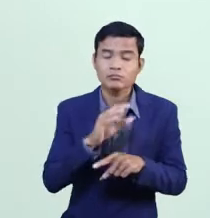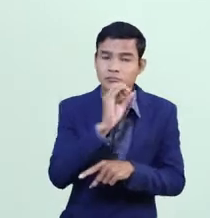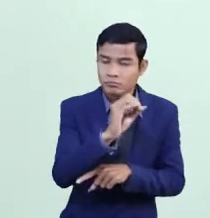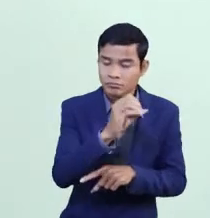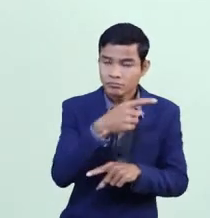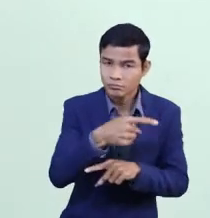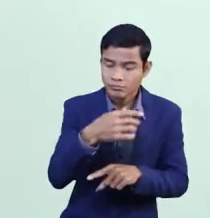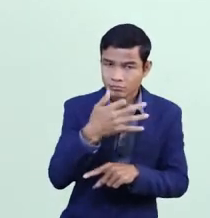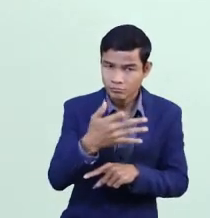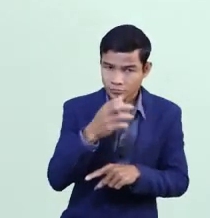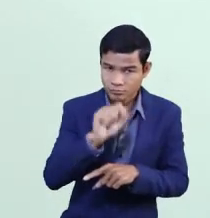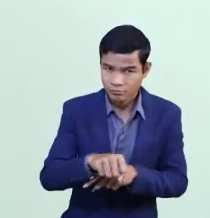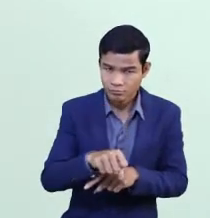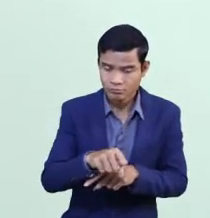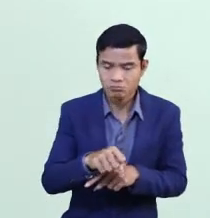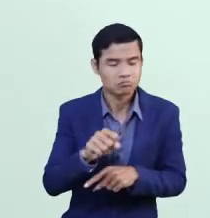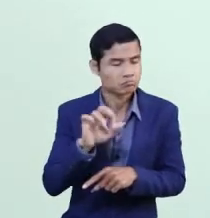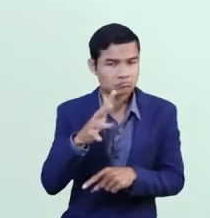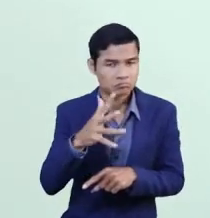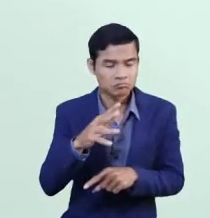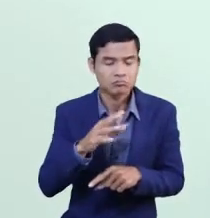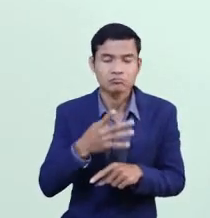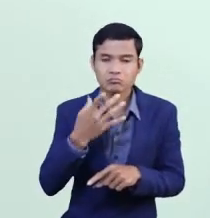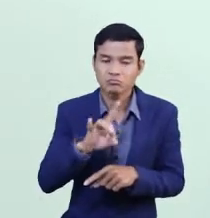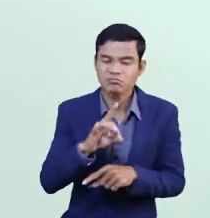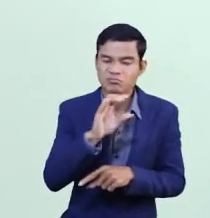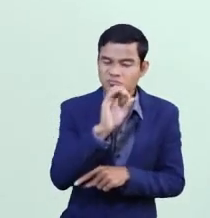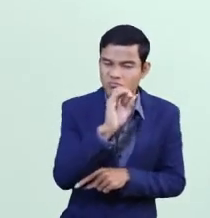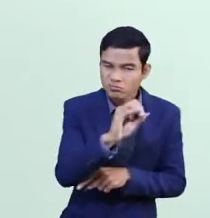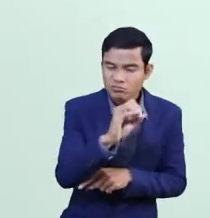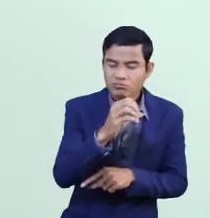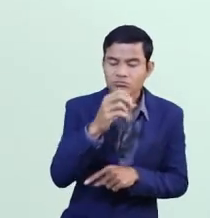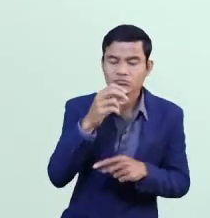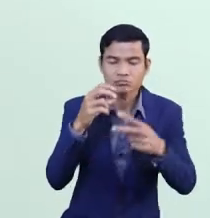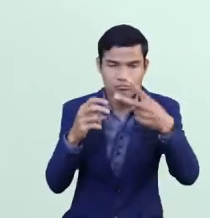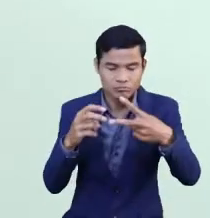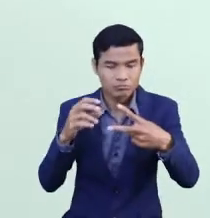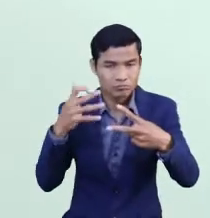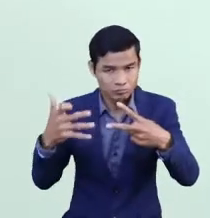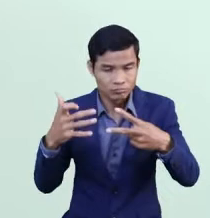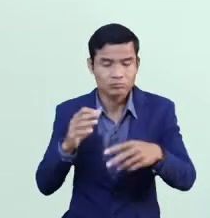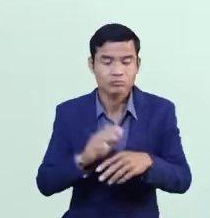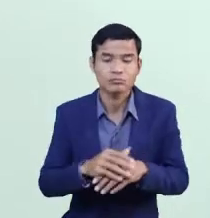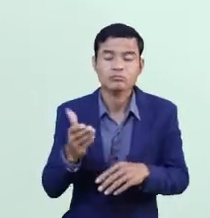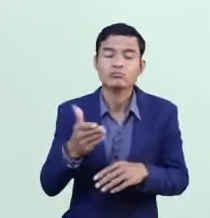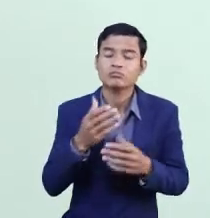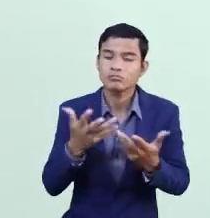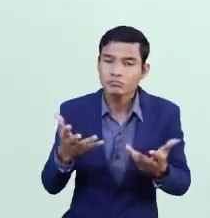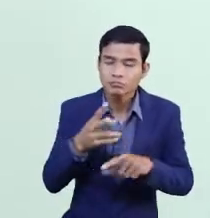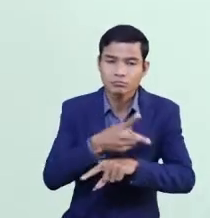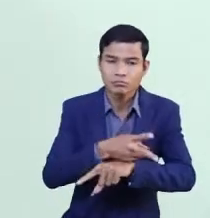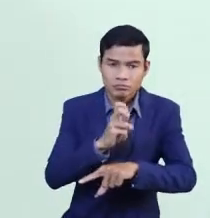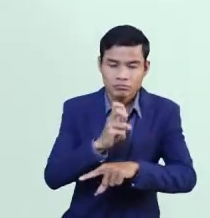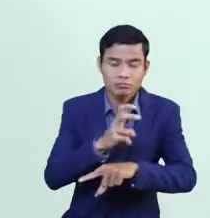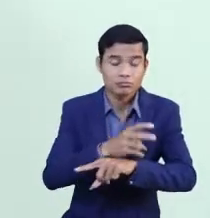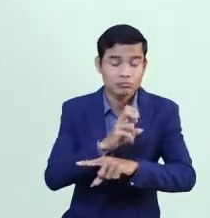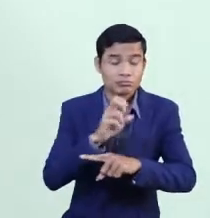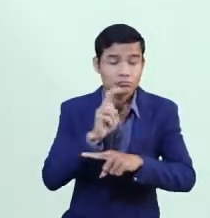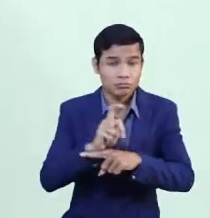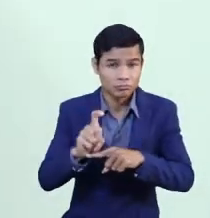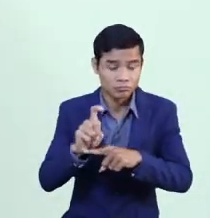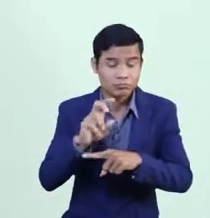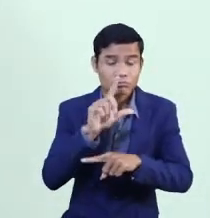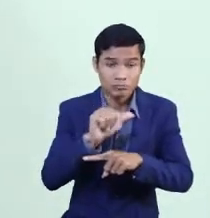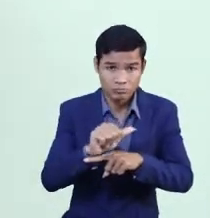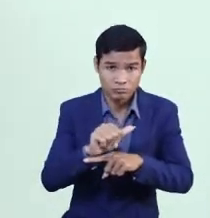bầy bà này con chá mình bàn tế bố sốn tôi chừng bằng bầy chứ nhưng trời thôi mấy con chá cháy mũi bị tụng rồi chắc